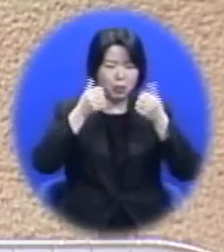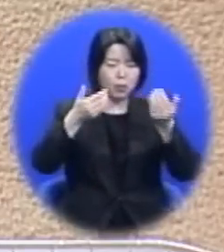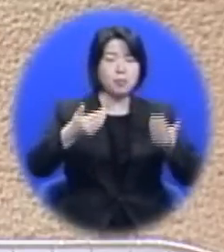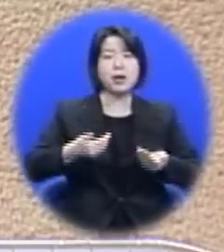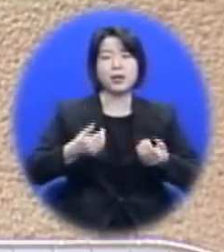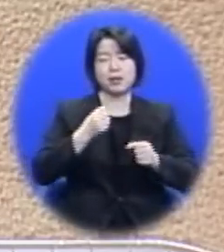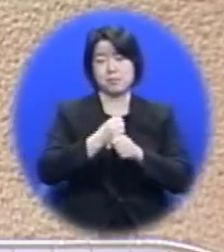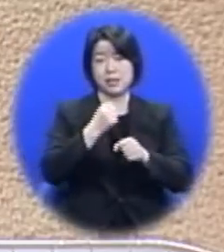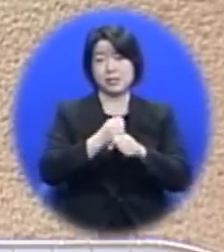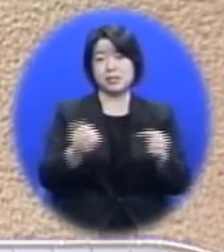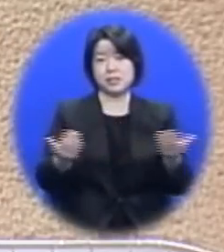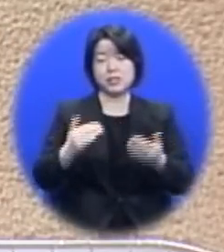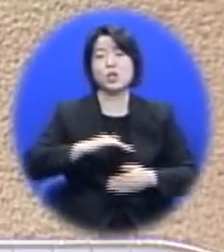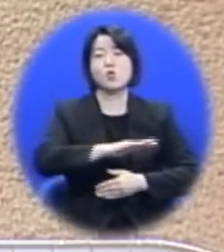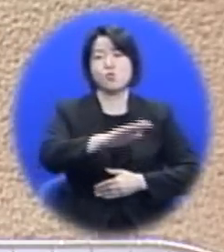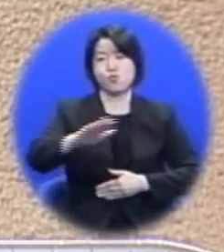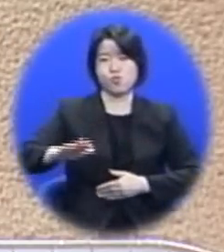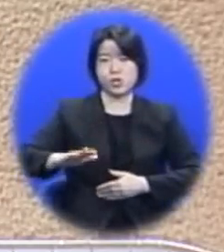현실입니다.